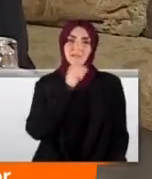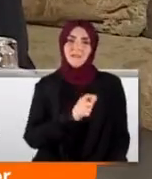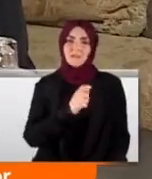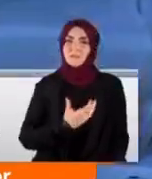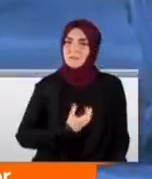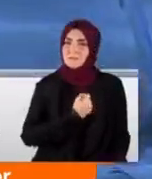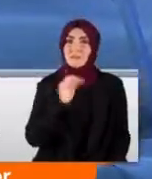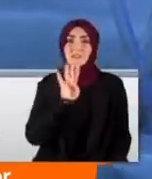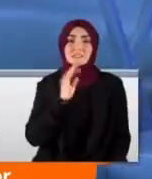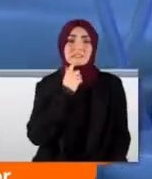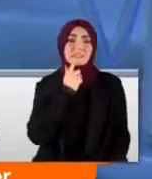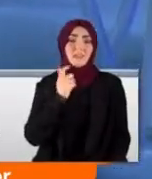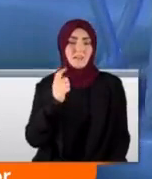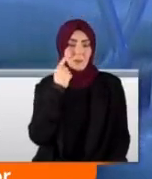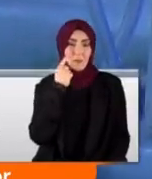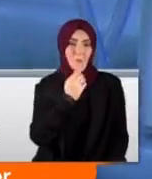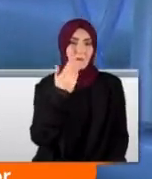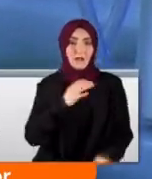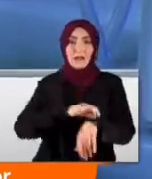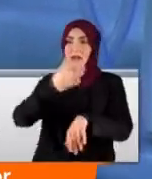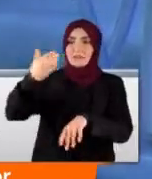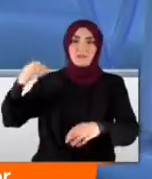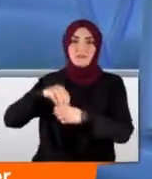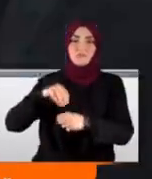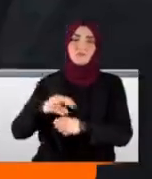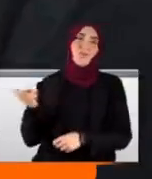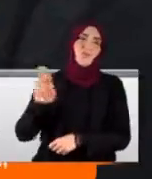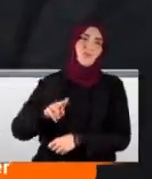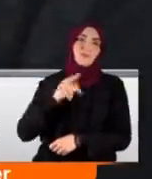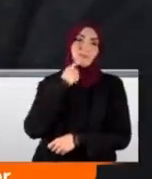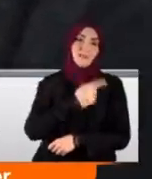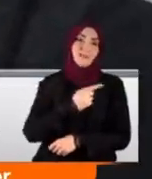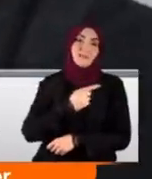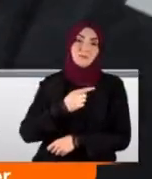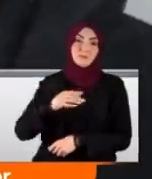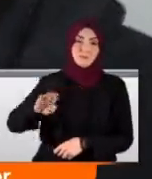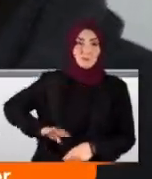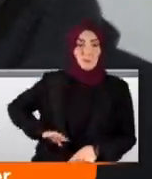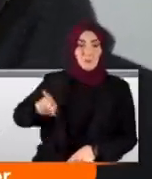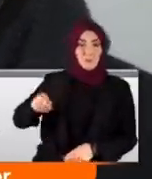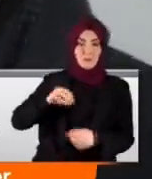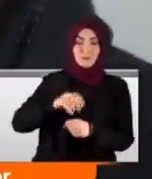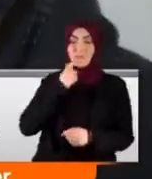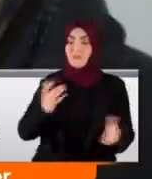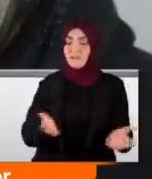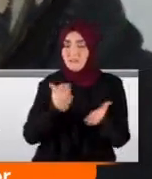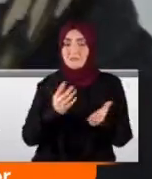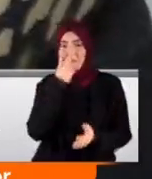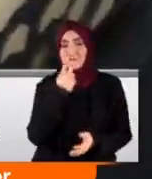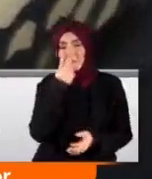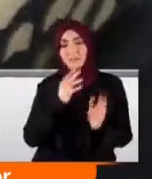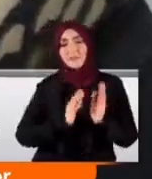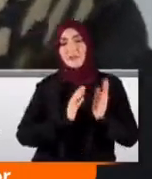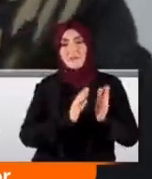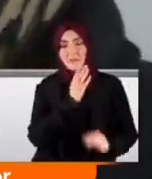yıllık. Hastanede öldü dedikleri çocuğu için yıllardır ağlıyor. Canım yavrum ne olursun, kurban olayım. 40 senede